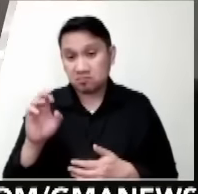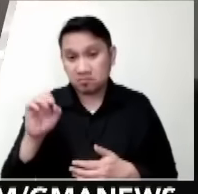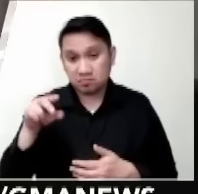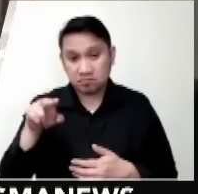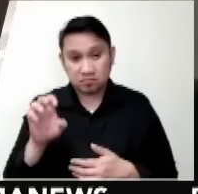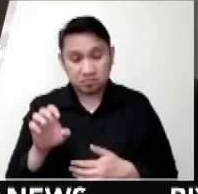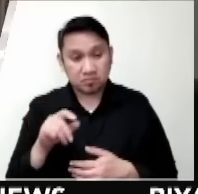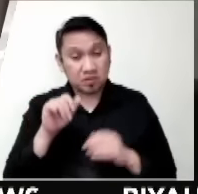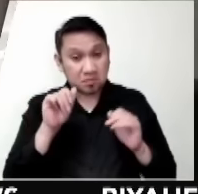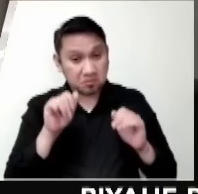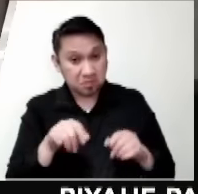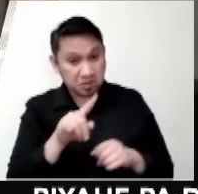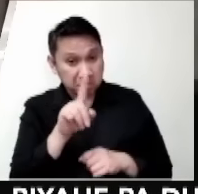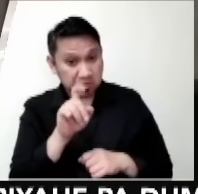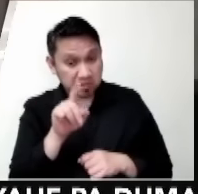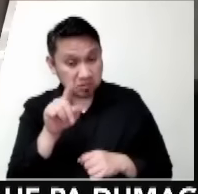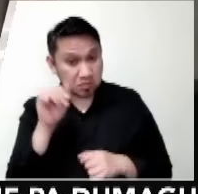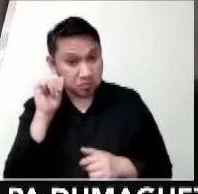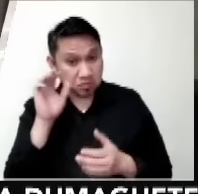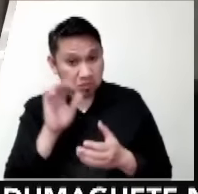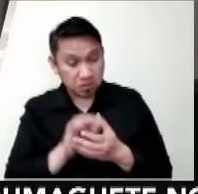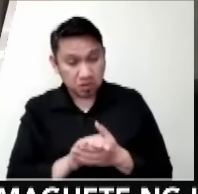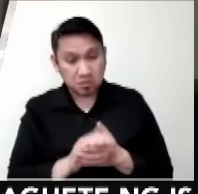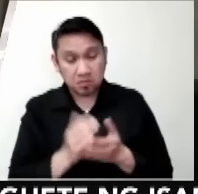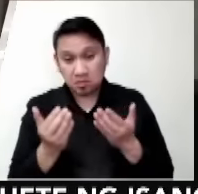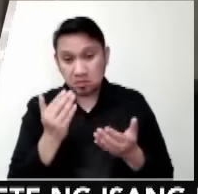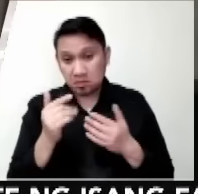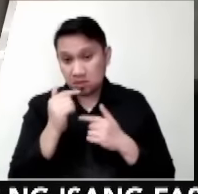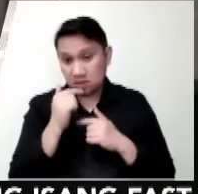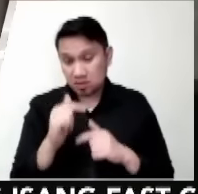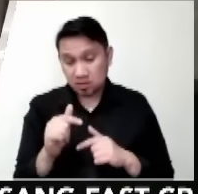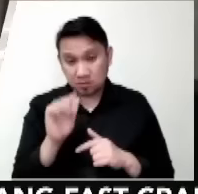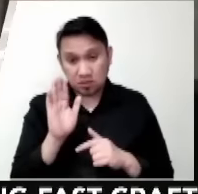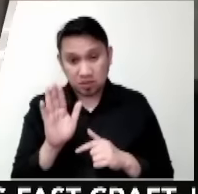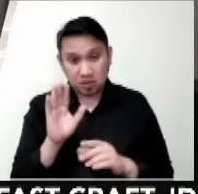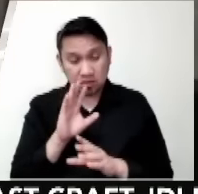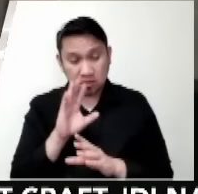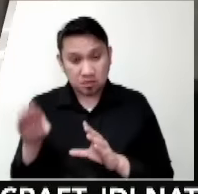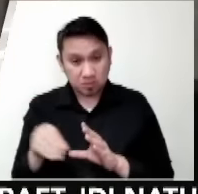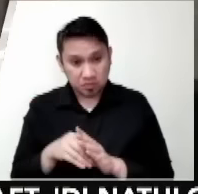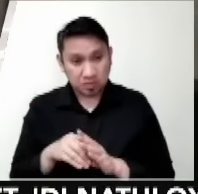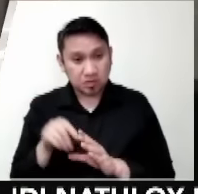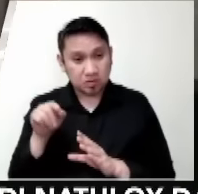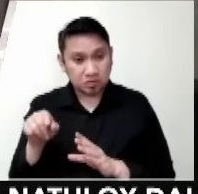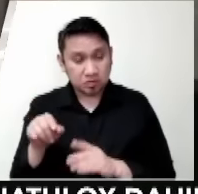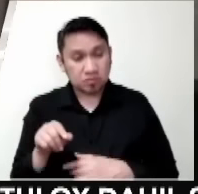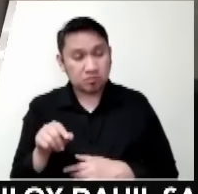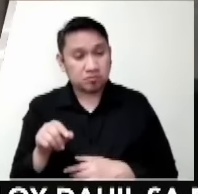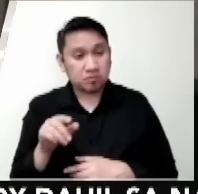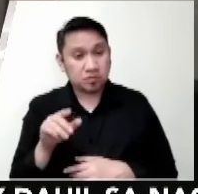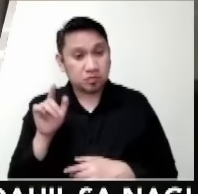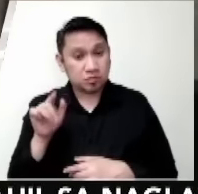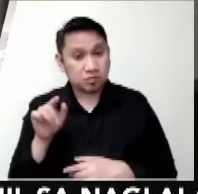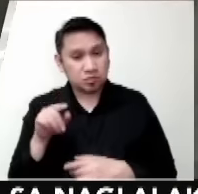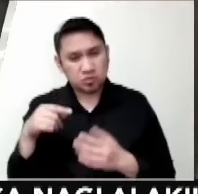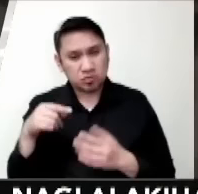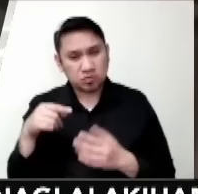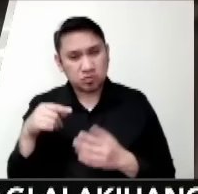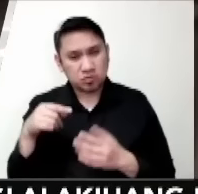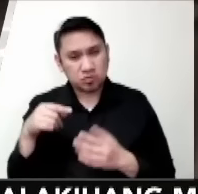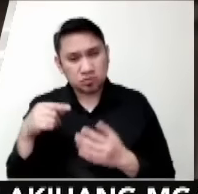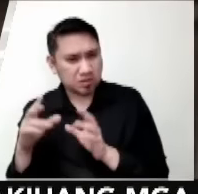kay Mrs. Roque ay limited doon sa kanyang participation sa Biancham Corporation at saka doon sa PH2.